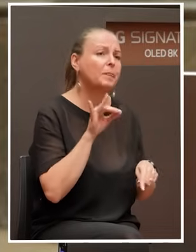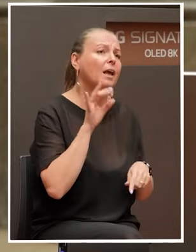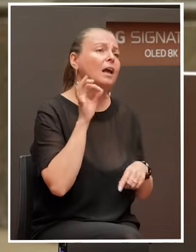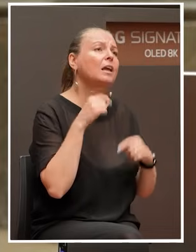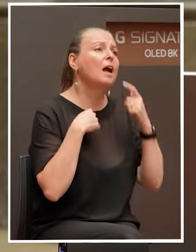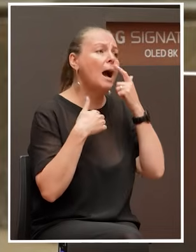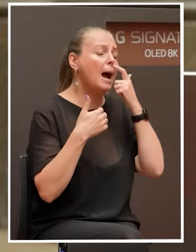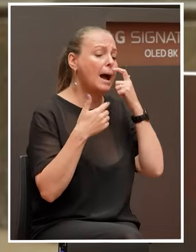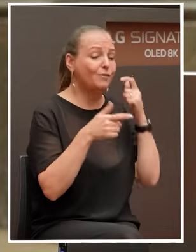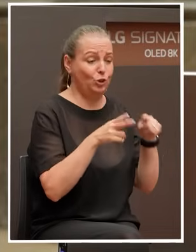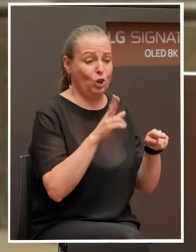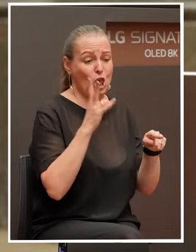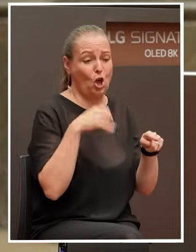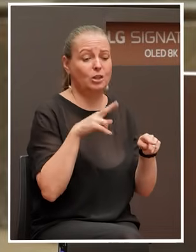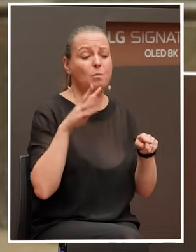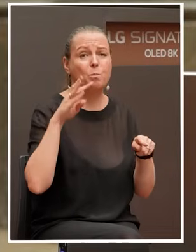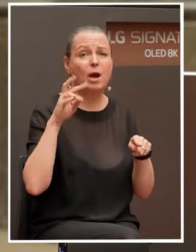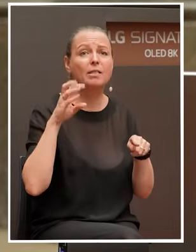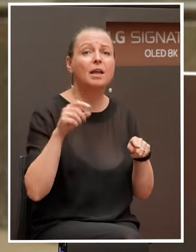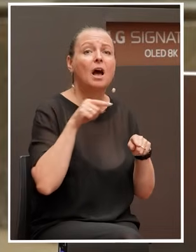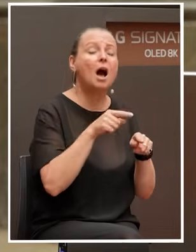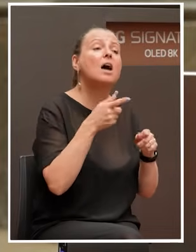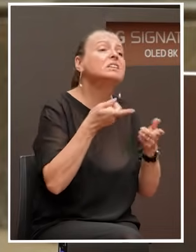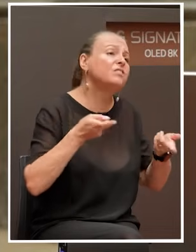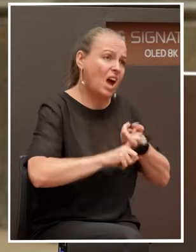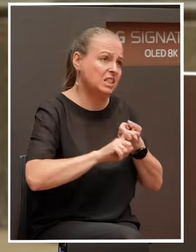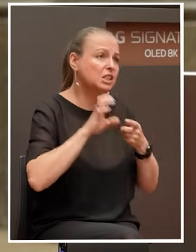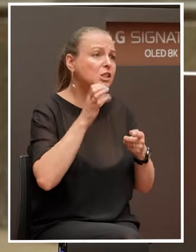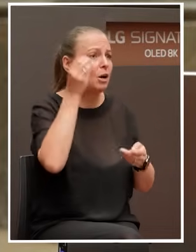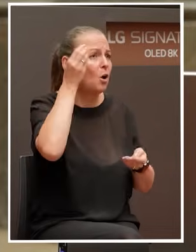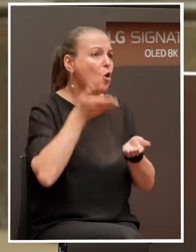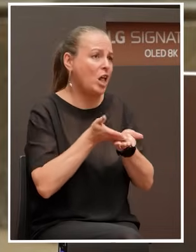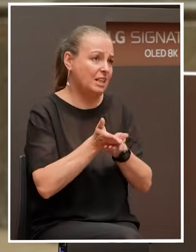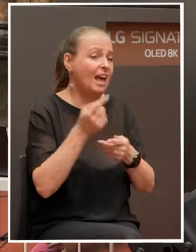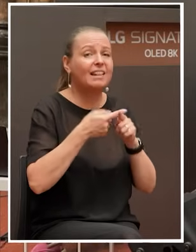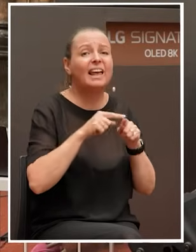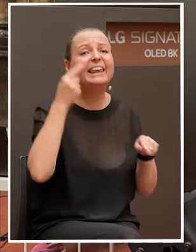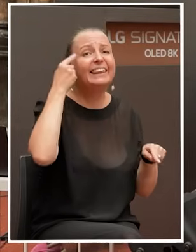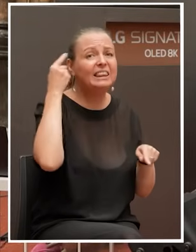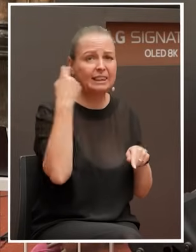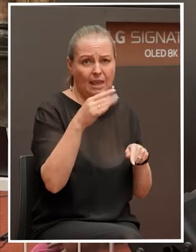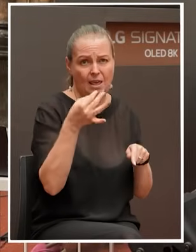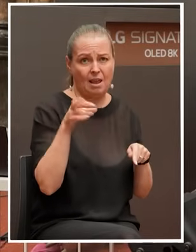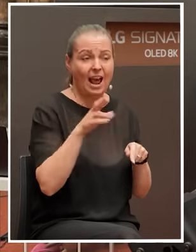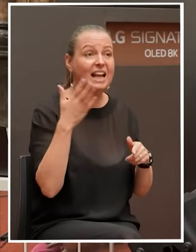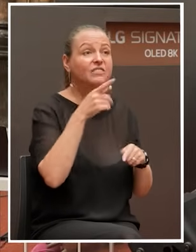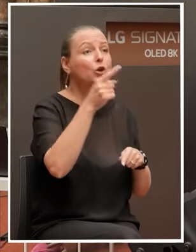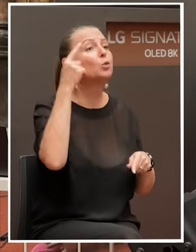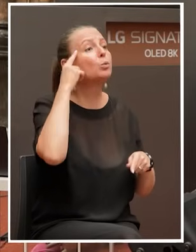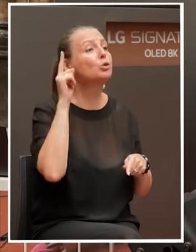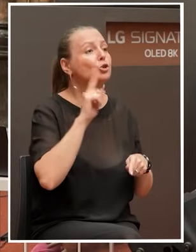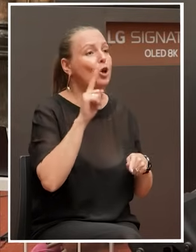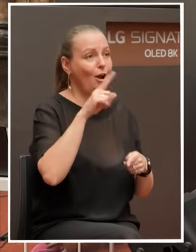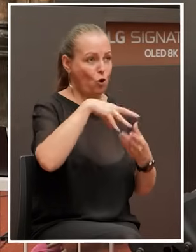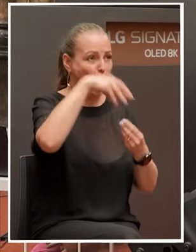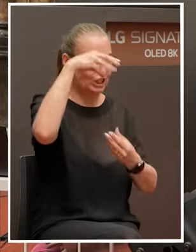пытался показать даже с Клодом Моне, укоренены в контексте. А контекст этот идейный, и если вы думаете, что по поводу